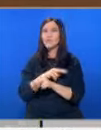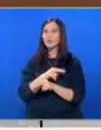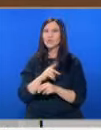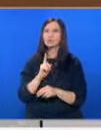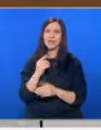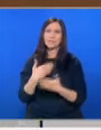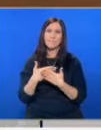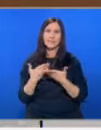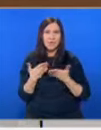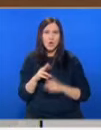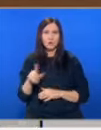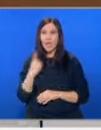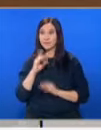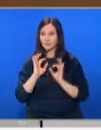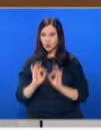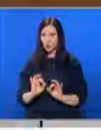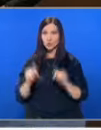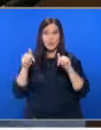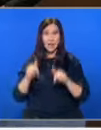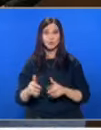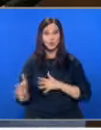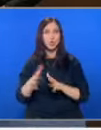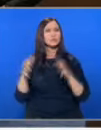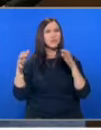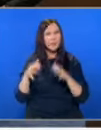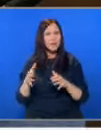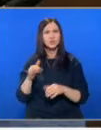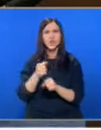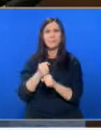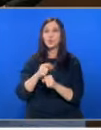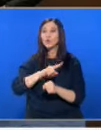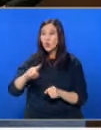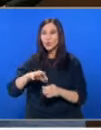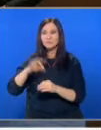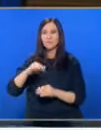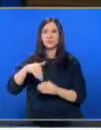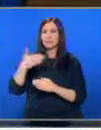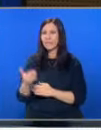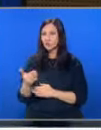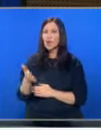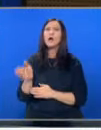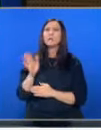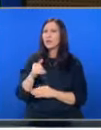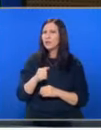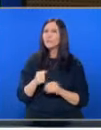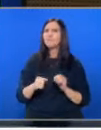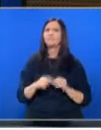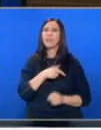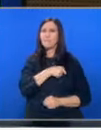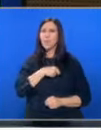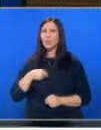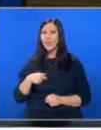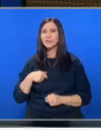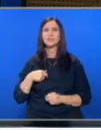роднини. Единственото сигурно е, че настоящото Народно събрание ще работи до избирането на следващо. А дали депутатите ще заседават